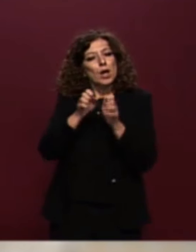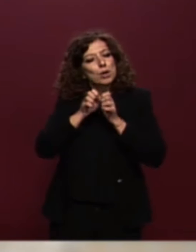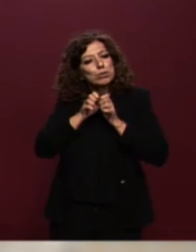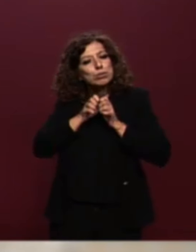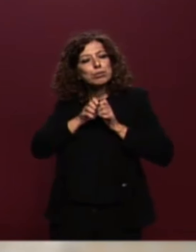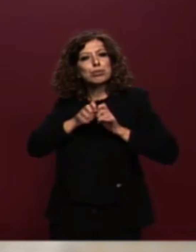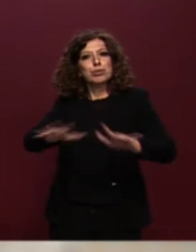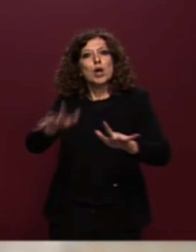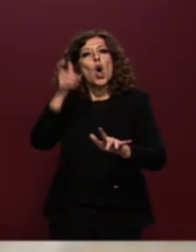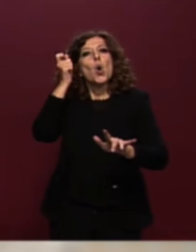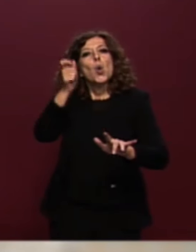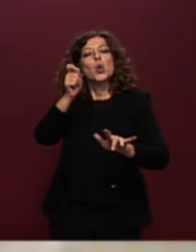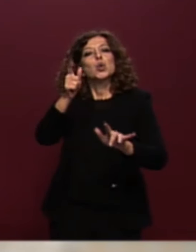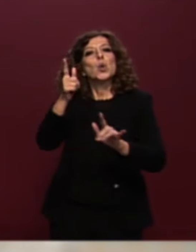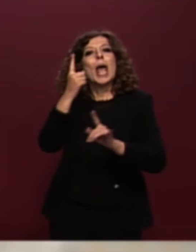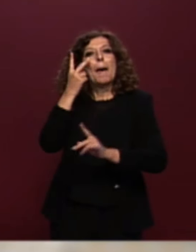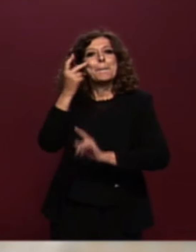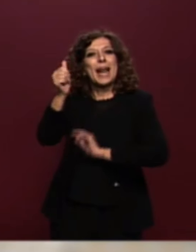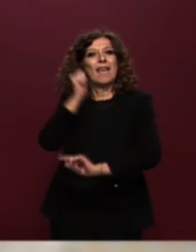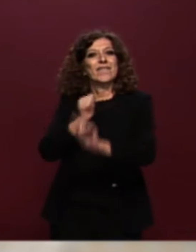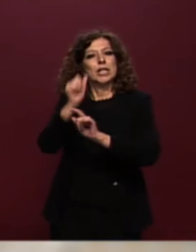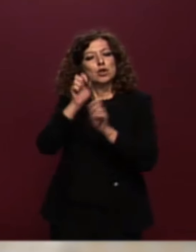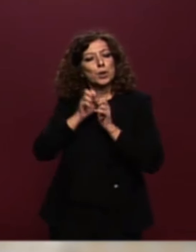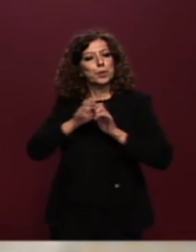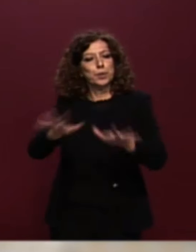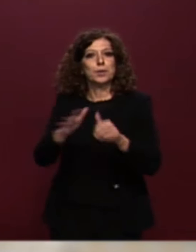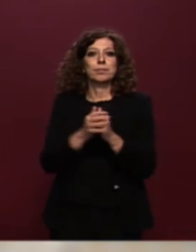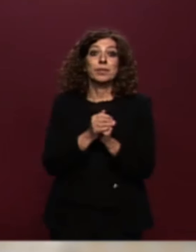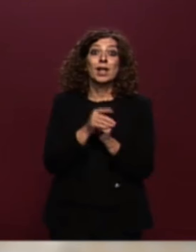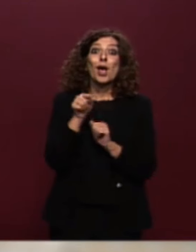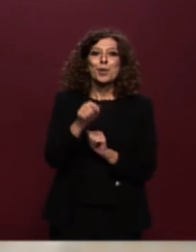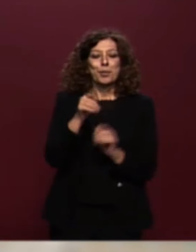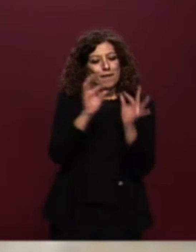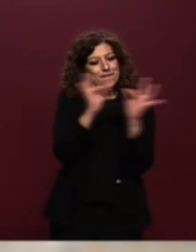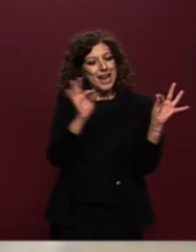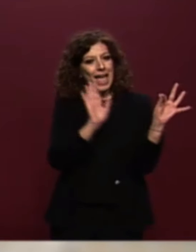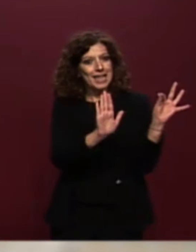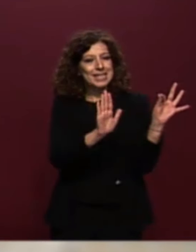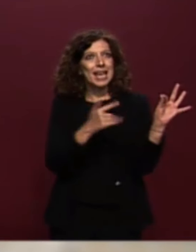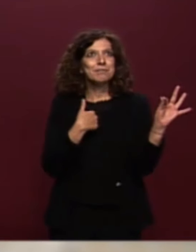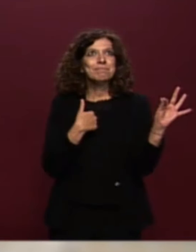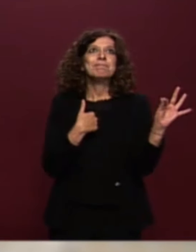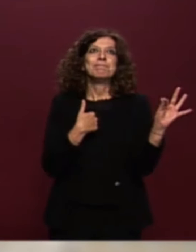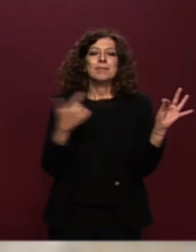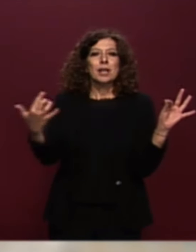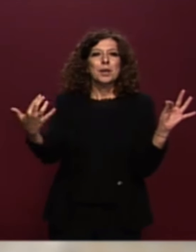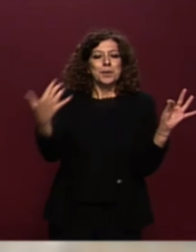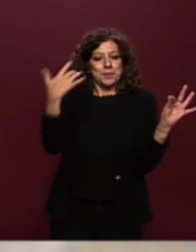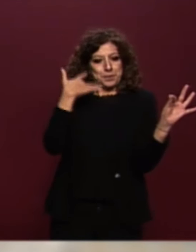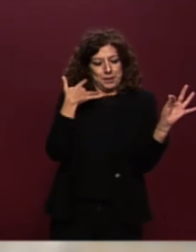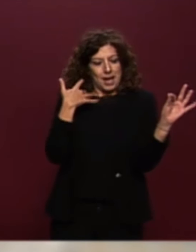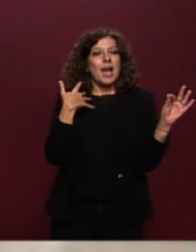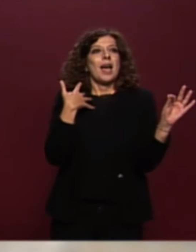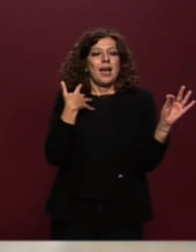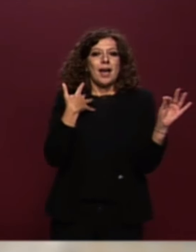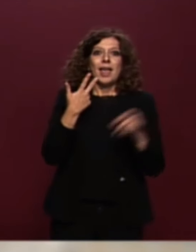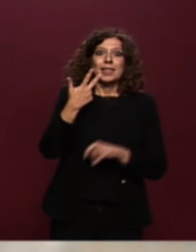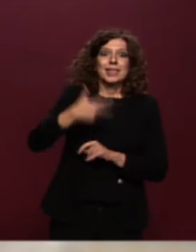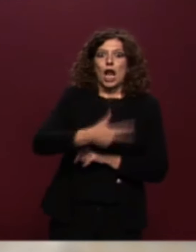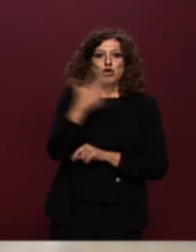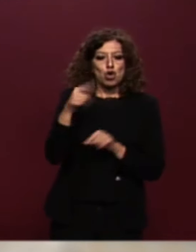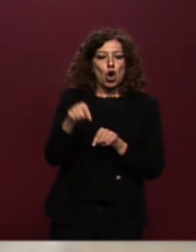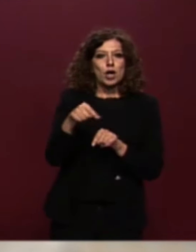della prevenzione. E proprio questo suo monito, Presidente, è stato il motivo ispiratore di questi 3 giorni, perché